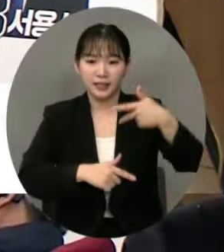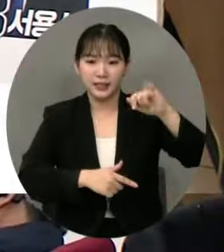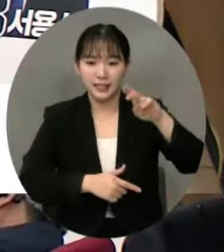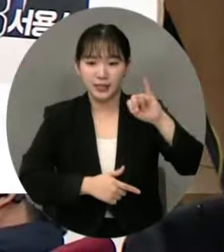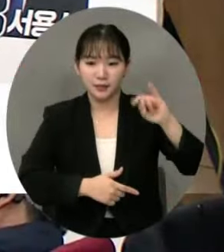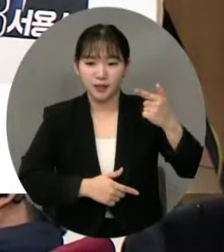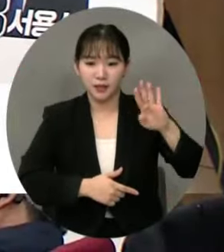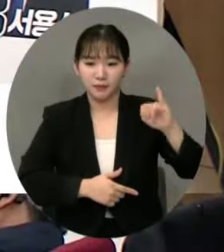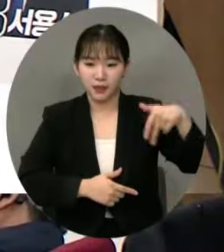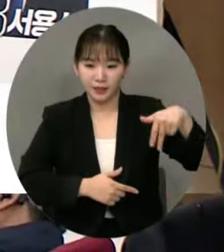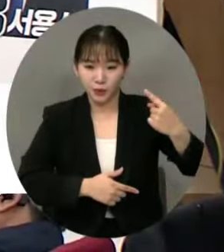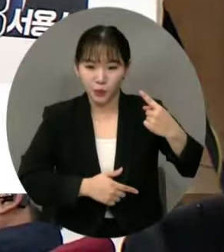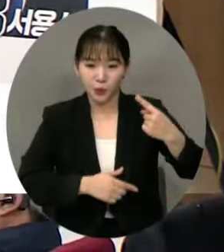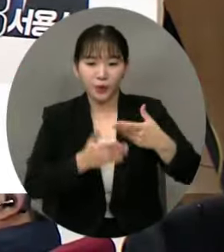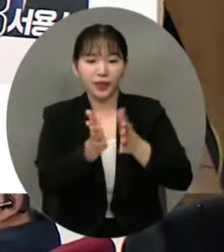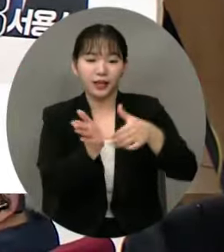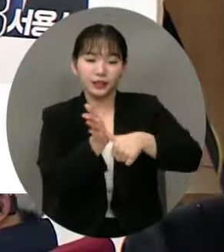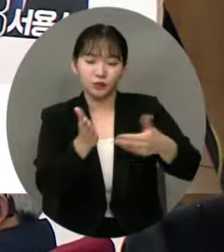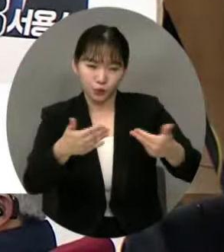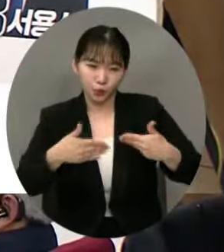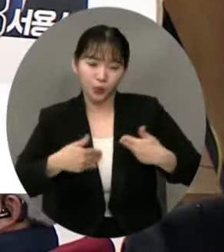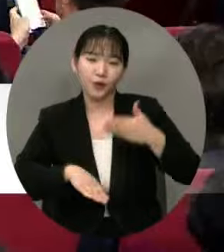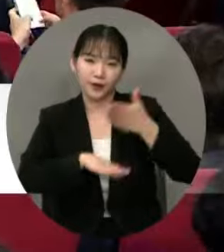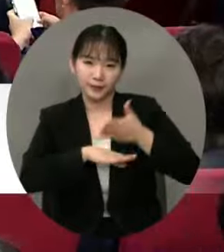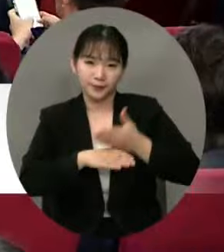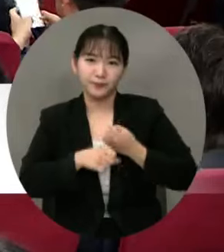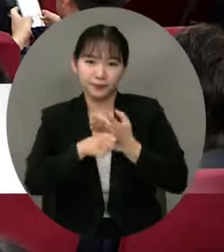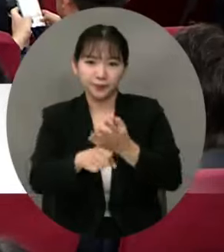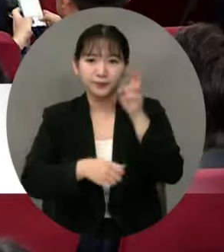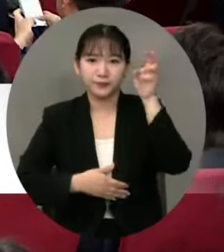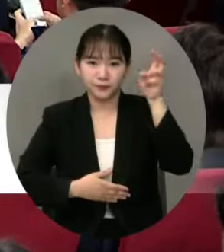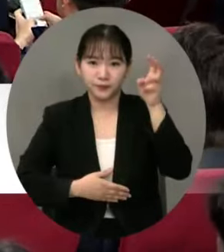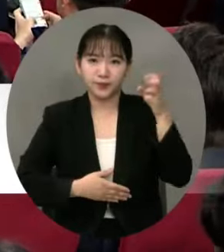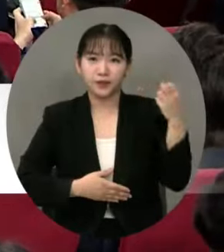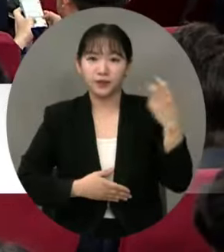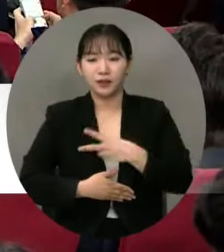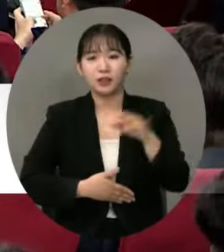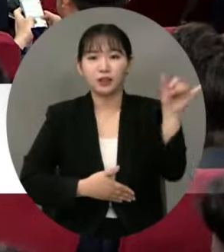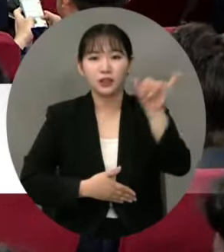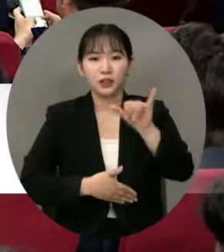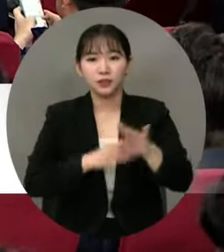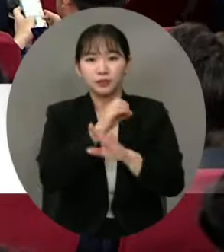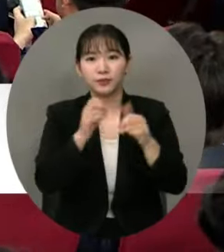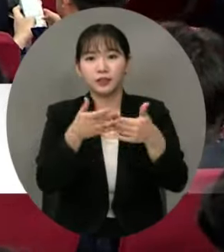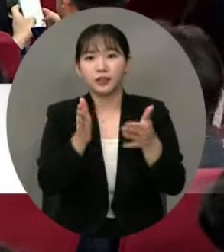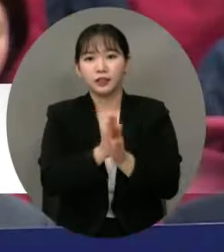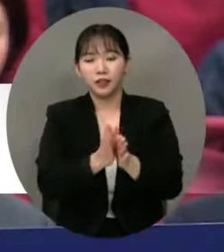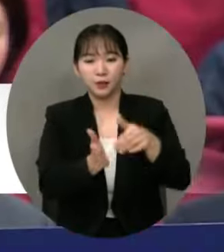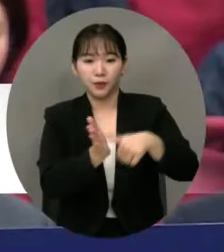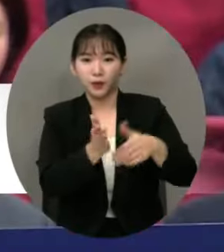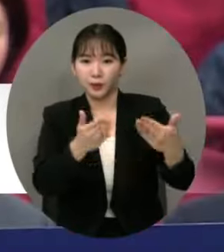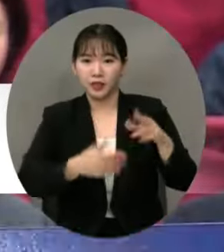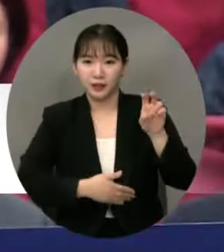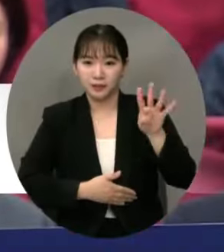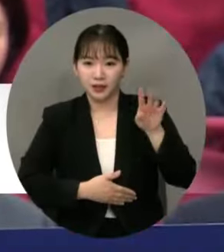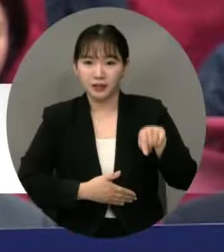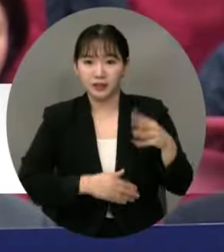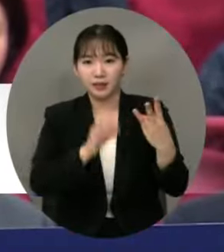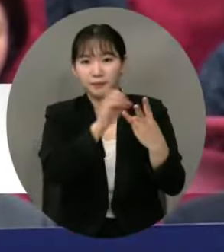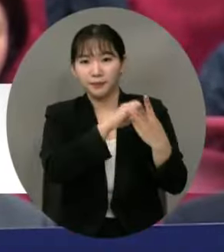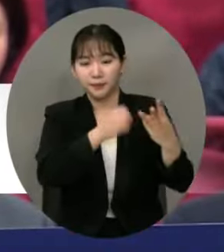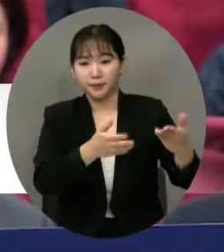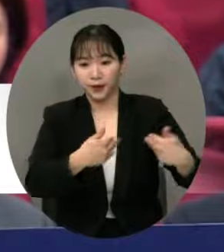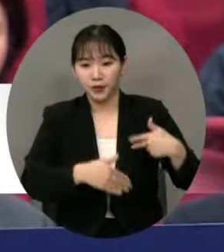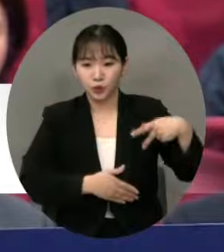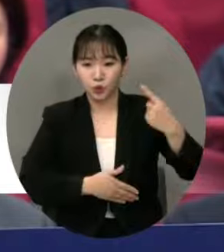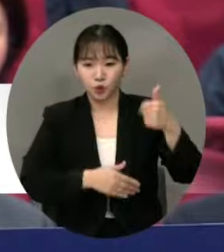비조 교차 투표에 감사를 전할 것으로 알려졌습니다. 한편 전국 비례 정당 득표율 24.3%를